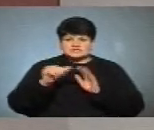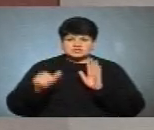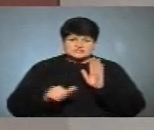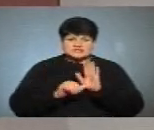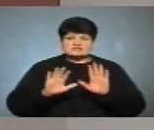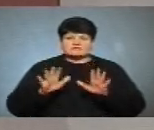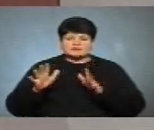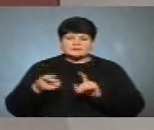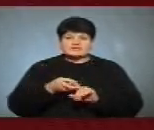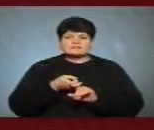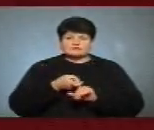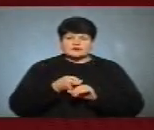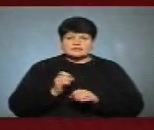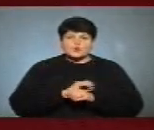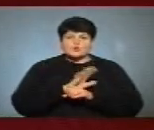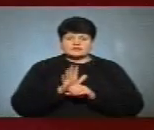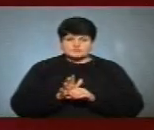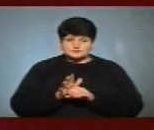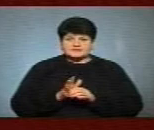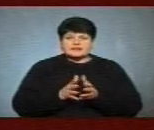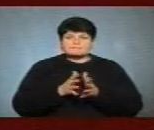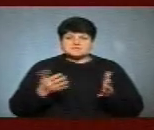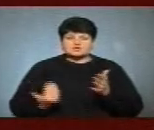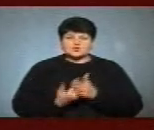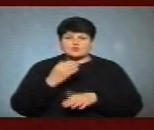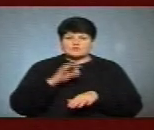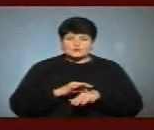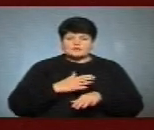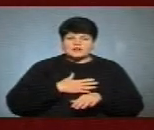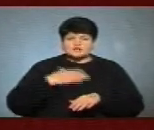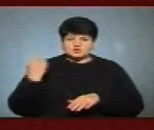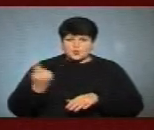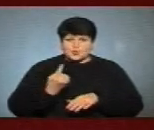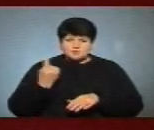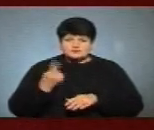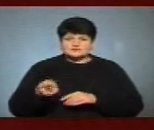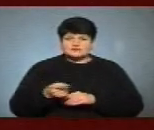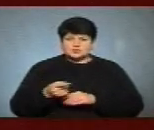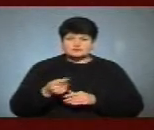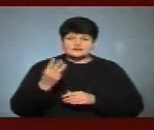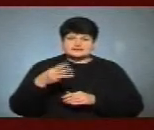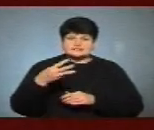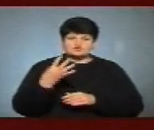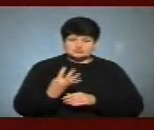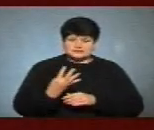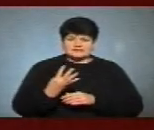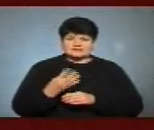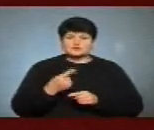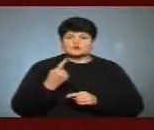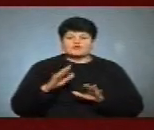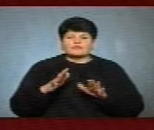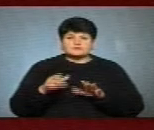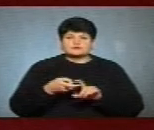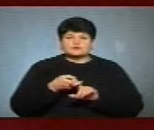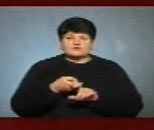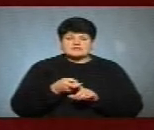8416 випадків інфікування коронавірусом. Найбільше нових хворих у нашій області – в Тернополі 34. Жодного випадку